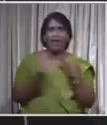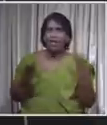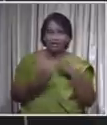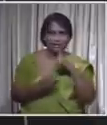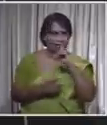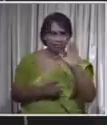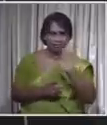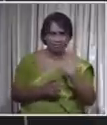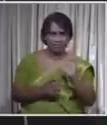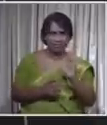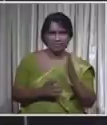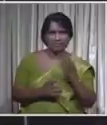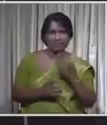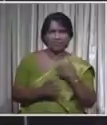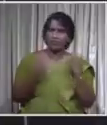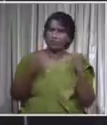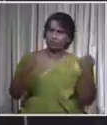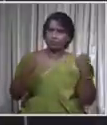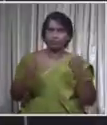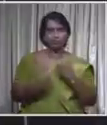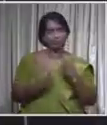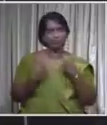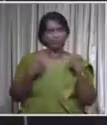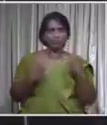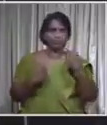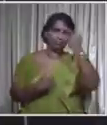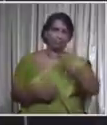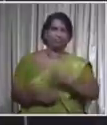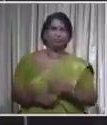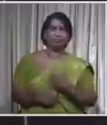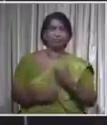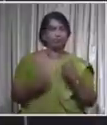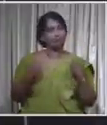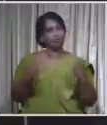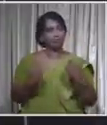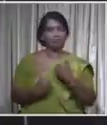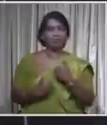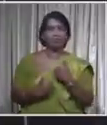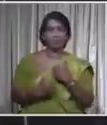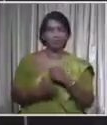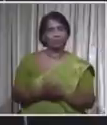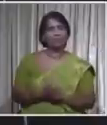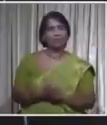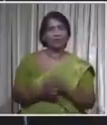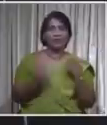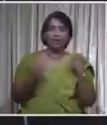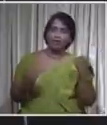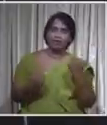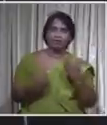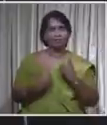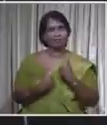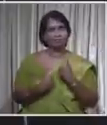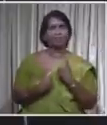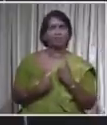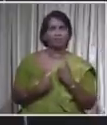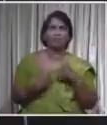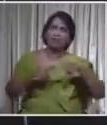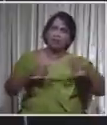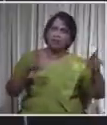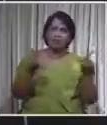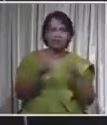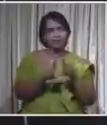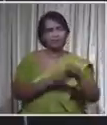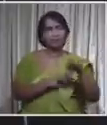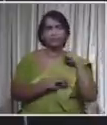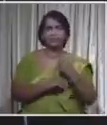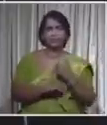නැහනේ මට හොඳ ශක්ති සම්පන්න මිනිහෙක් මට හොඳ හයිය තියෙනවා ඒක හයිය දිනකොට අනිත් ඒවත් ඒ වගේම හයියට